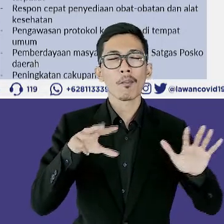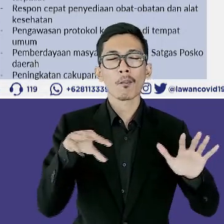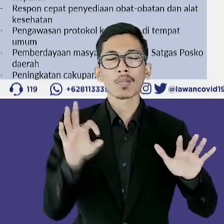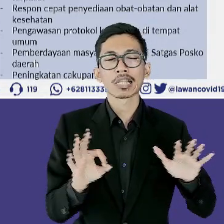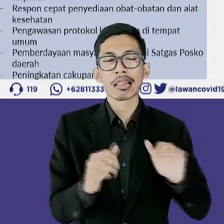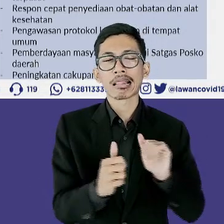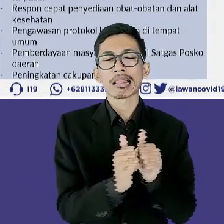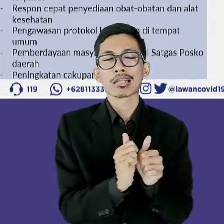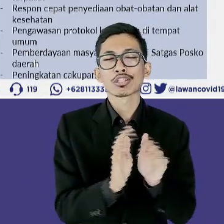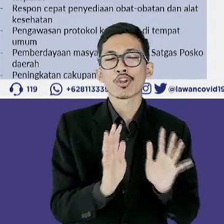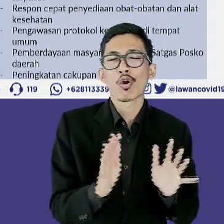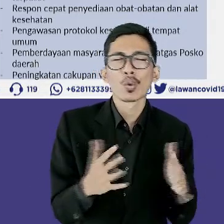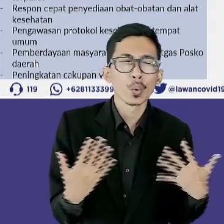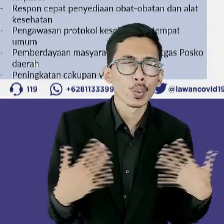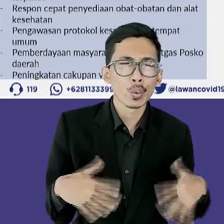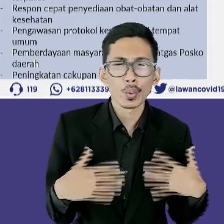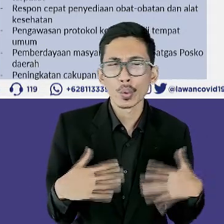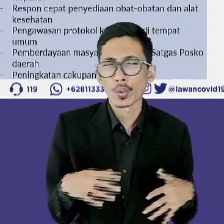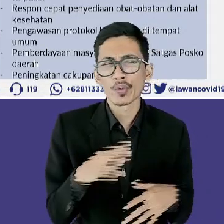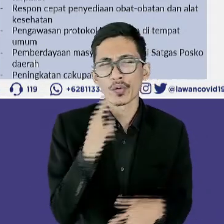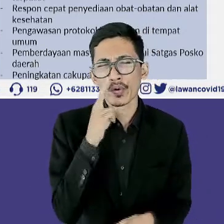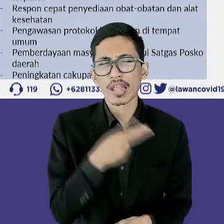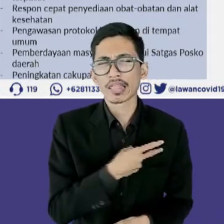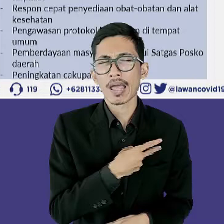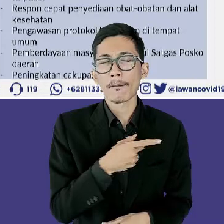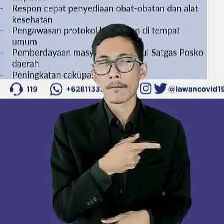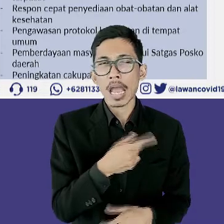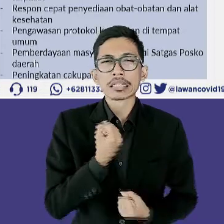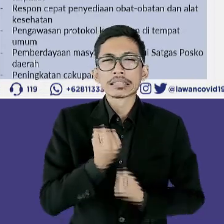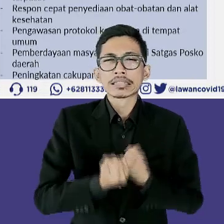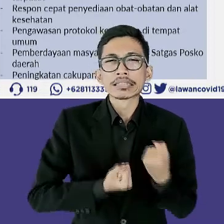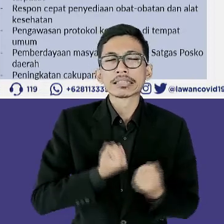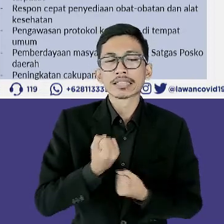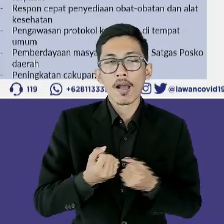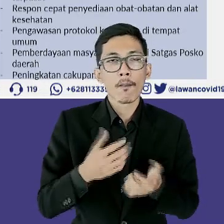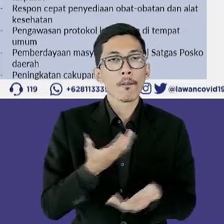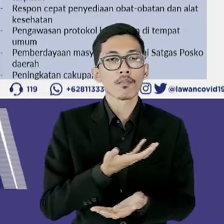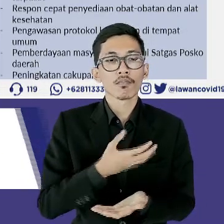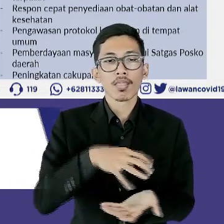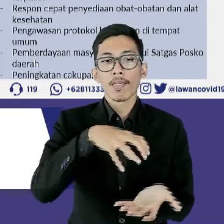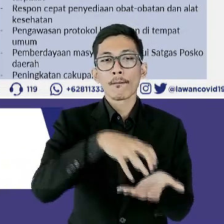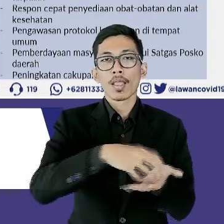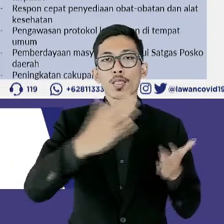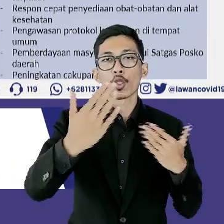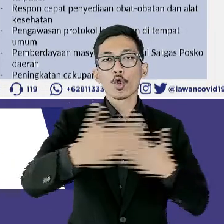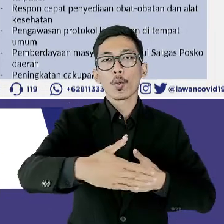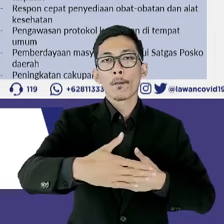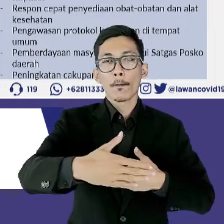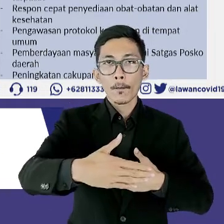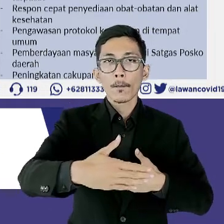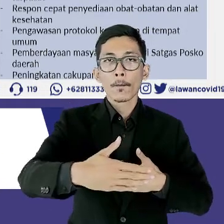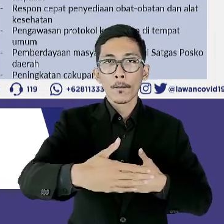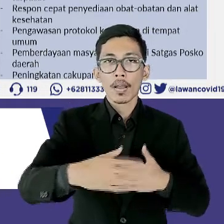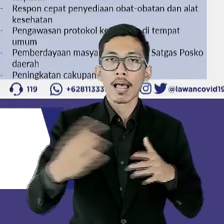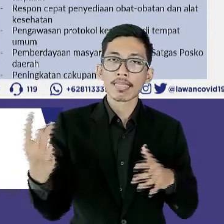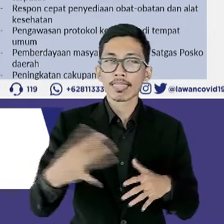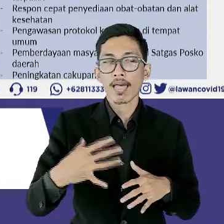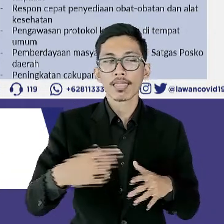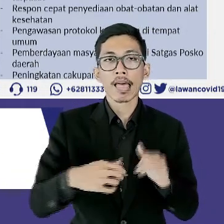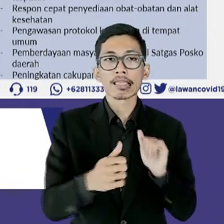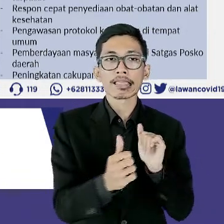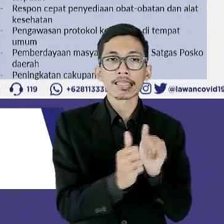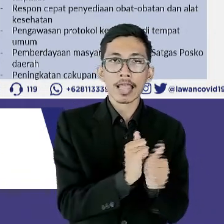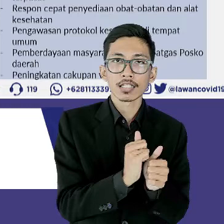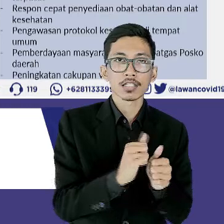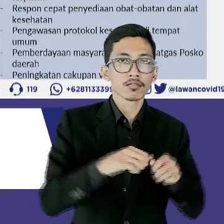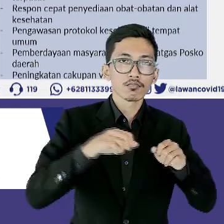Untuk menghadapi lonjakan kasus ini, Vietnam melakukan upaya lockdown ketat, pelaksanaan testing massal, dan